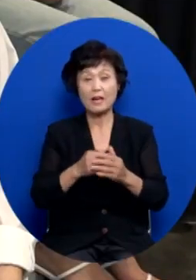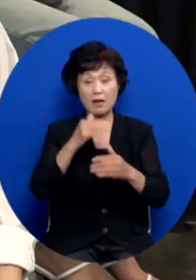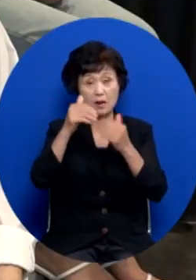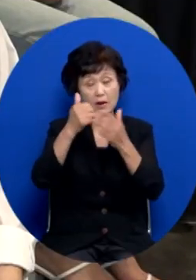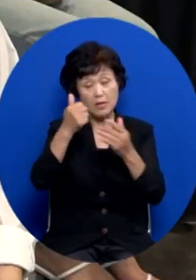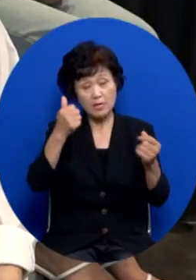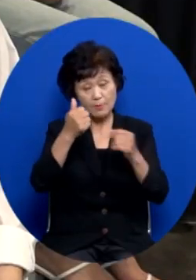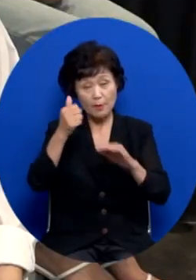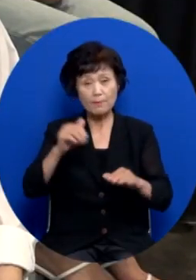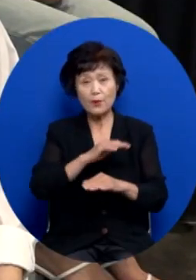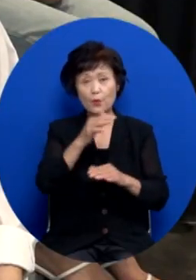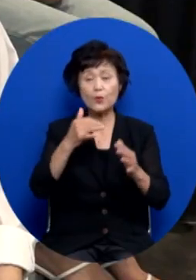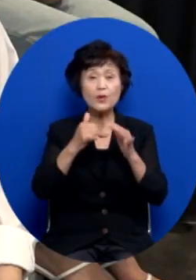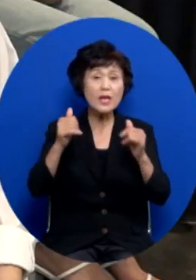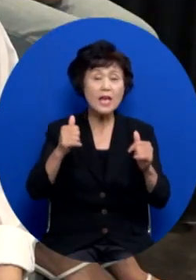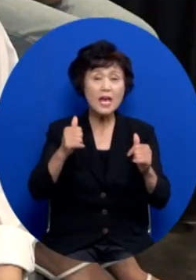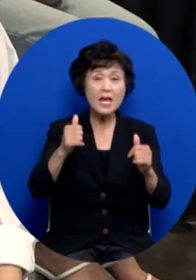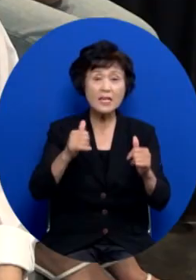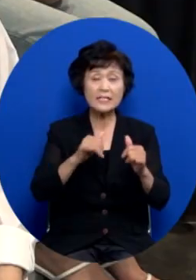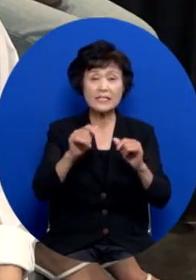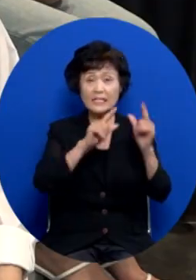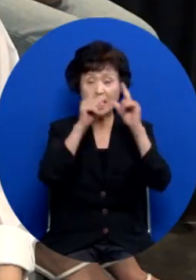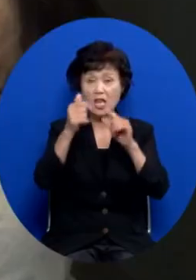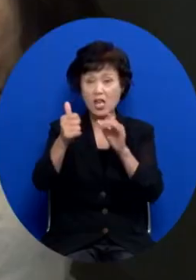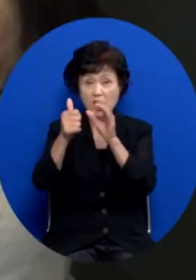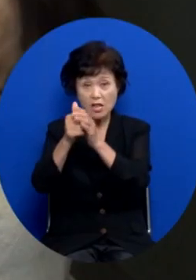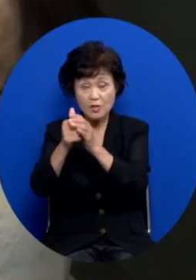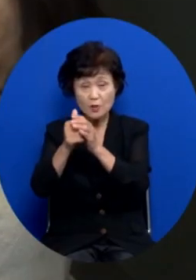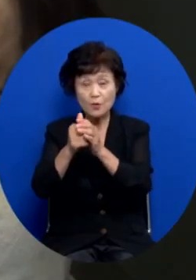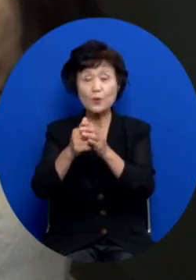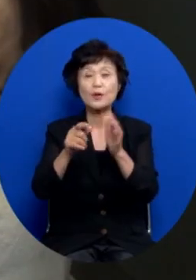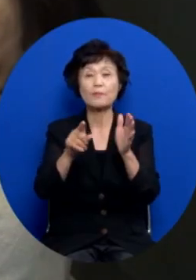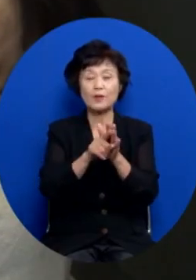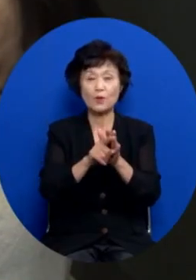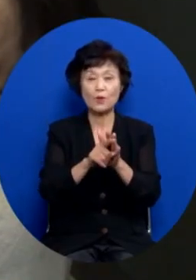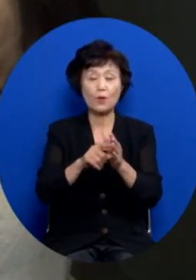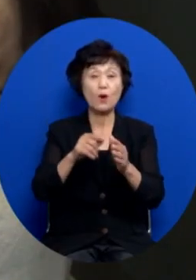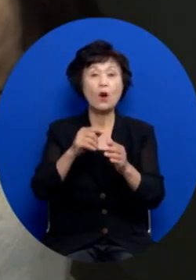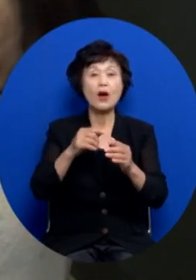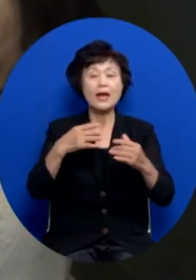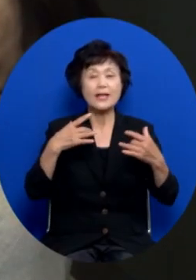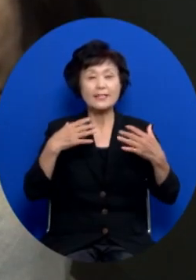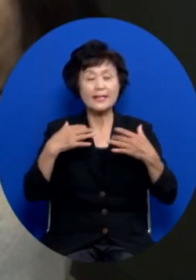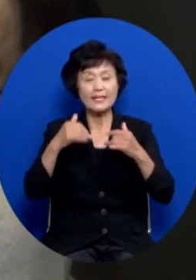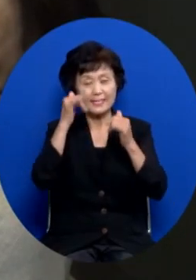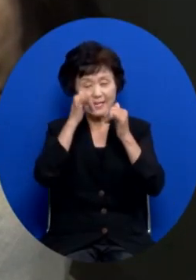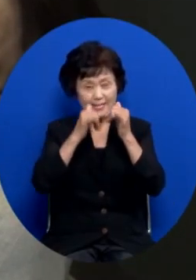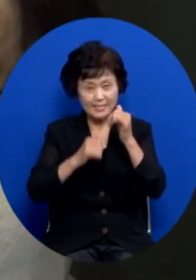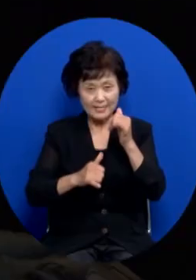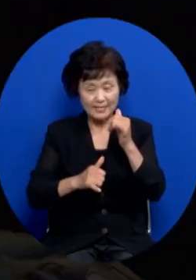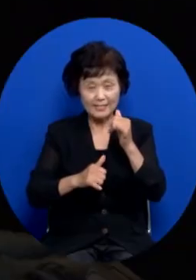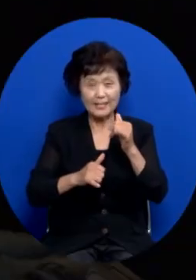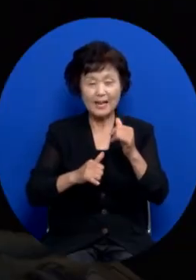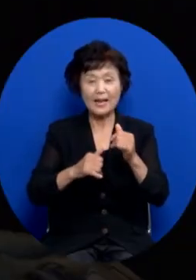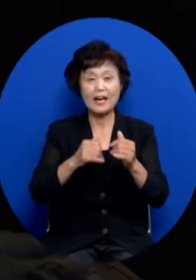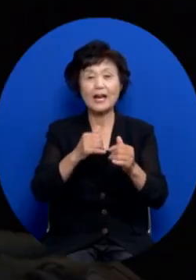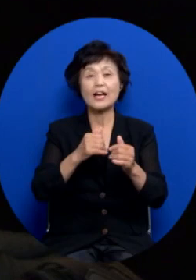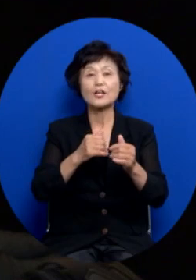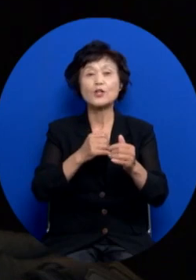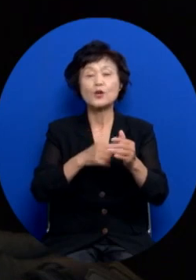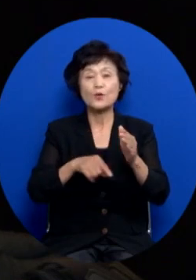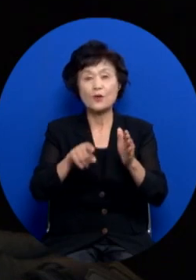앞에 우리의 인생이 놓여 있음을 잊지 않고 하나님 사랑이라는 위대한 무기로 자랑스러운 역사를 펼치며 살아가라고